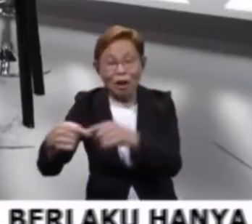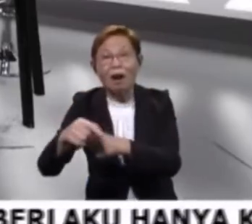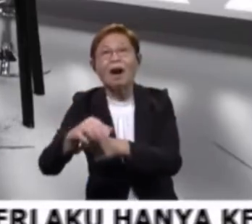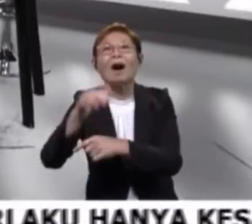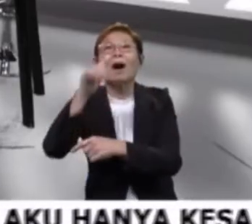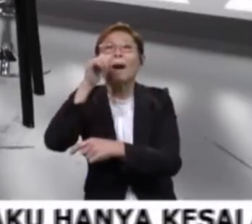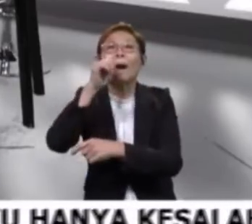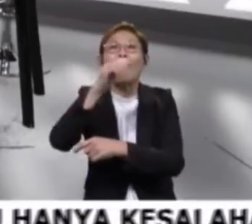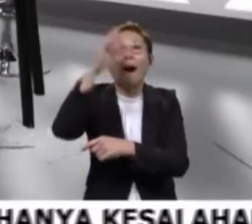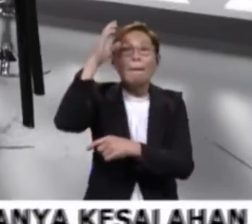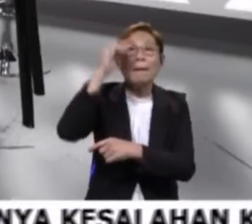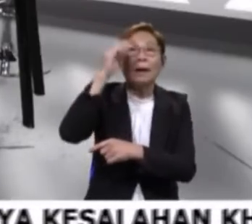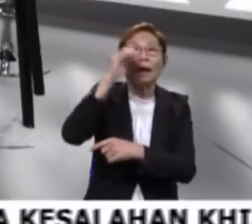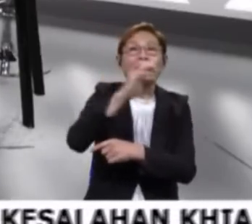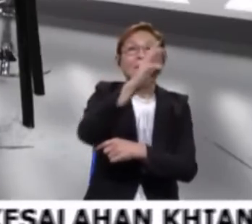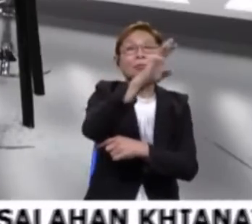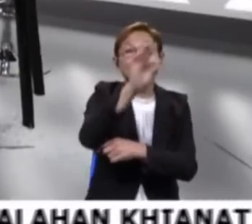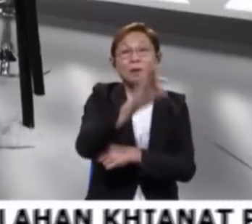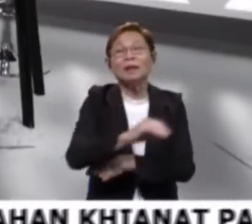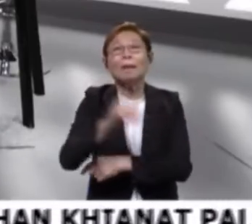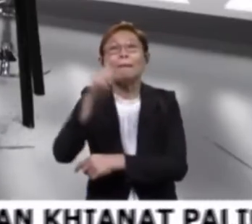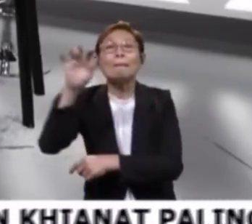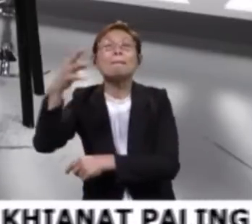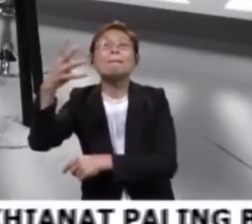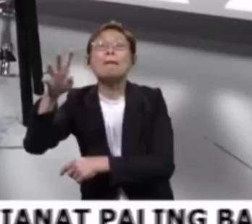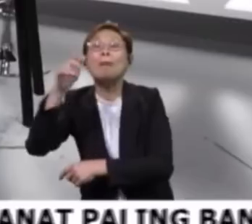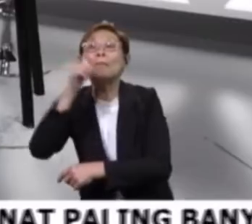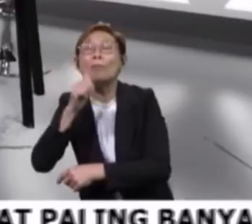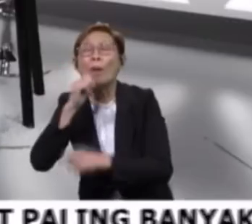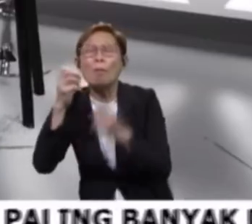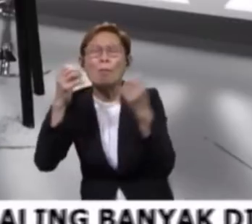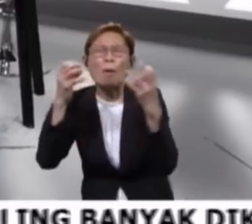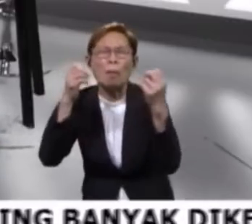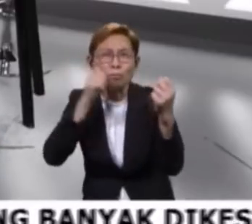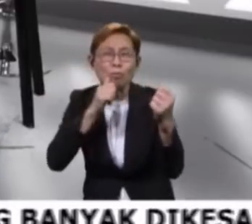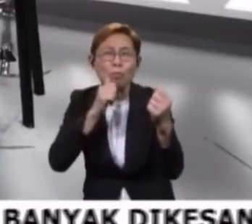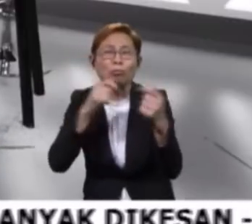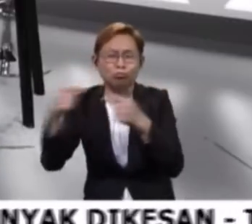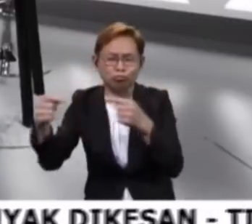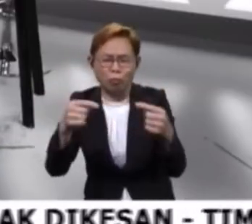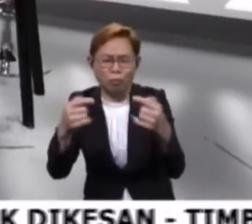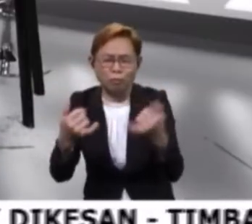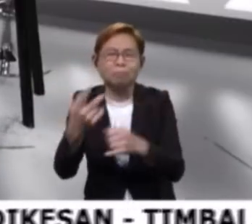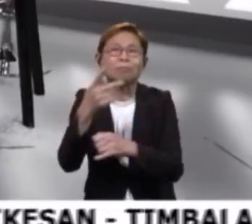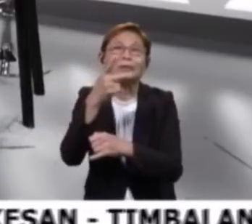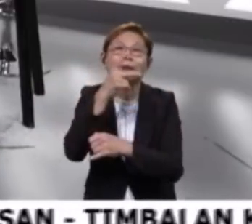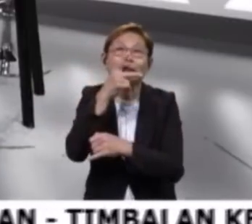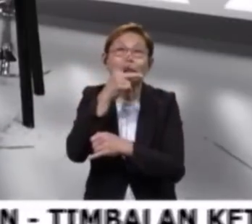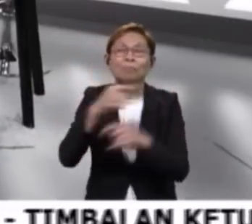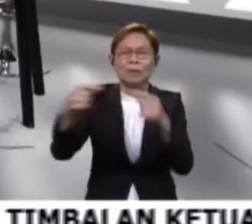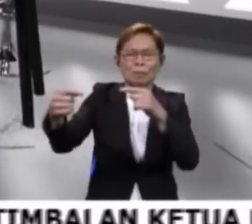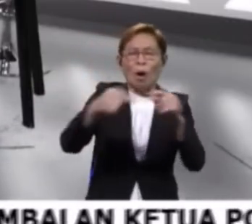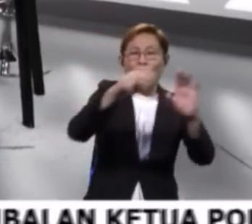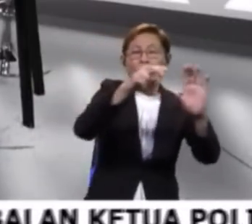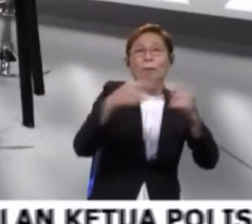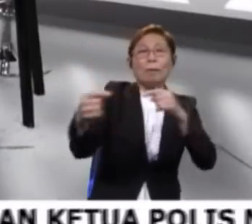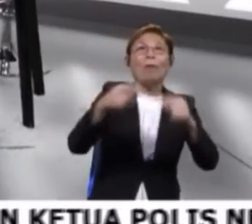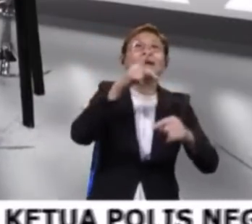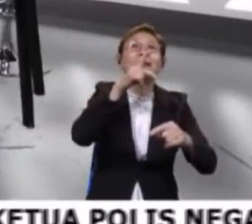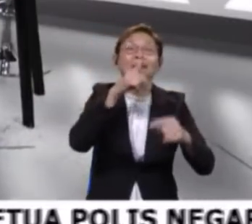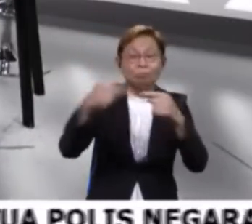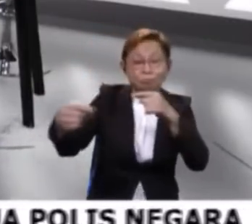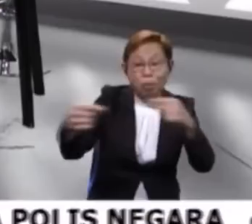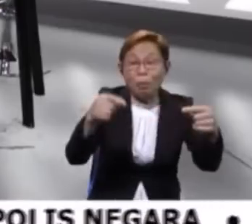juga jalur wanita dan 14 orang lama juga sebenarnya wanita yang di tengahkan di negeri kedap betul dan kalau kita tengok dari sudut pertemuan krusi di